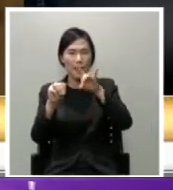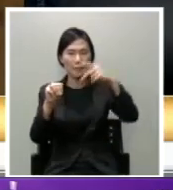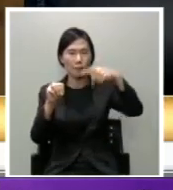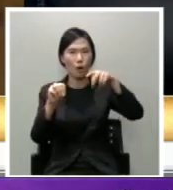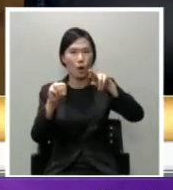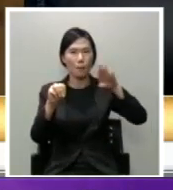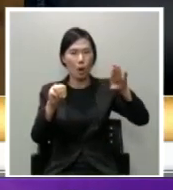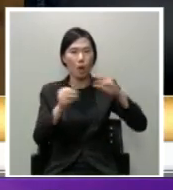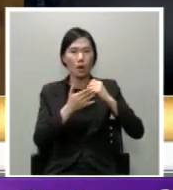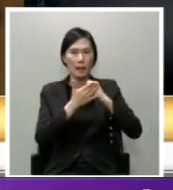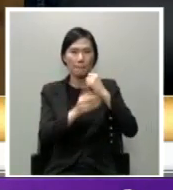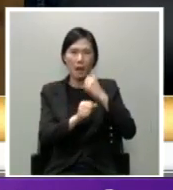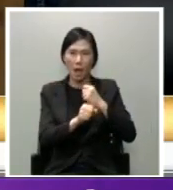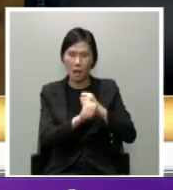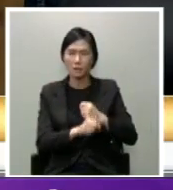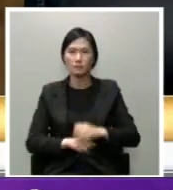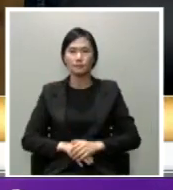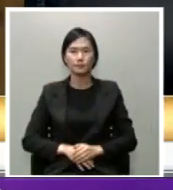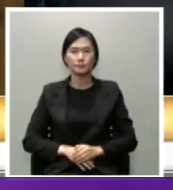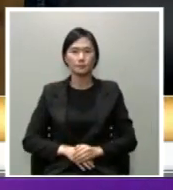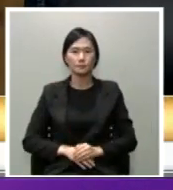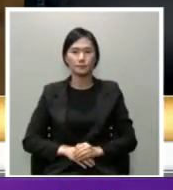ให้บำเหน็จนี้ด้วย